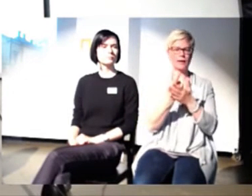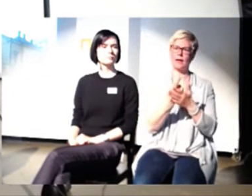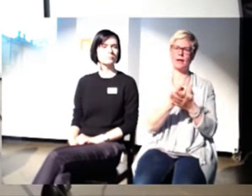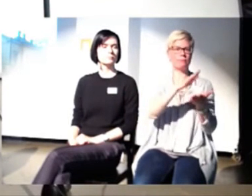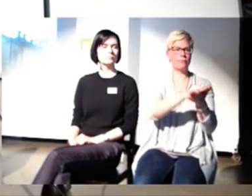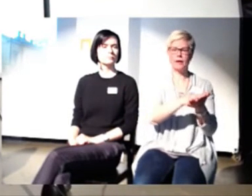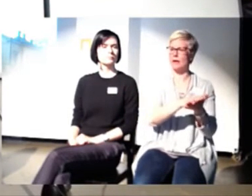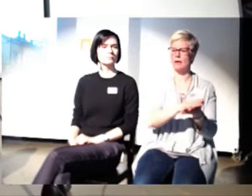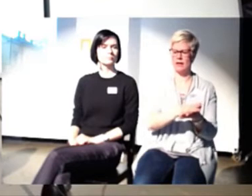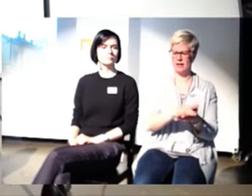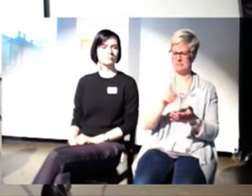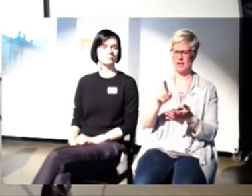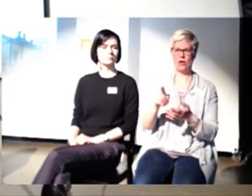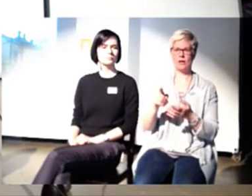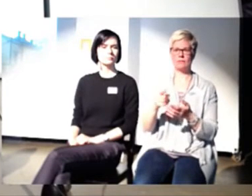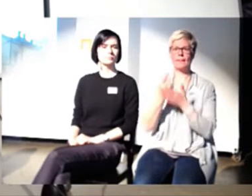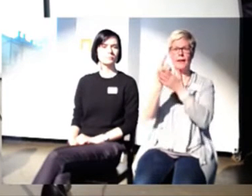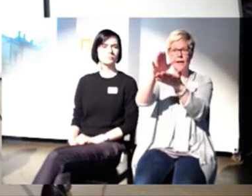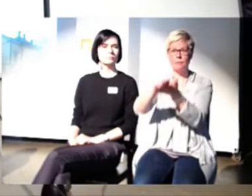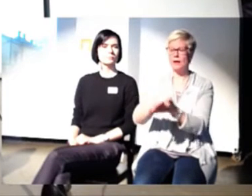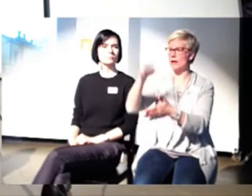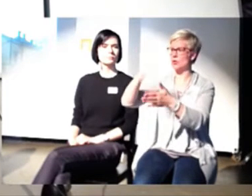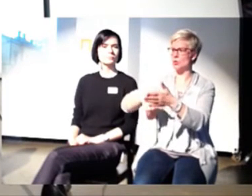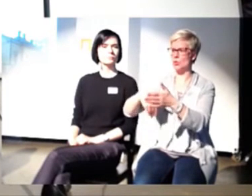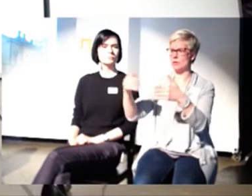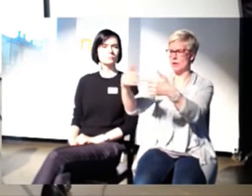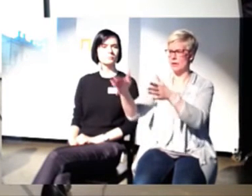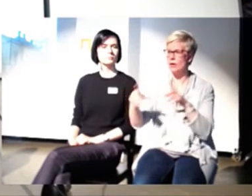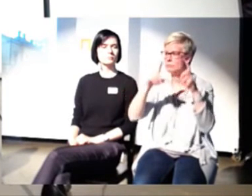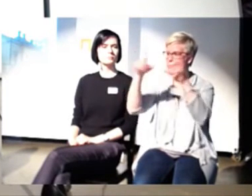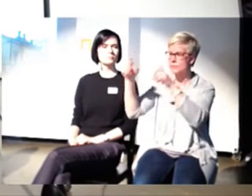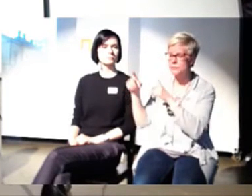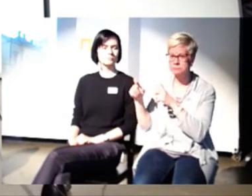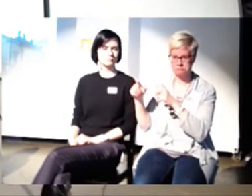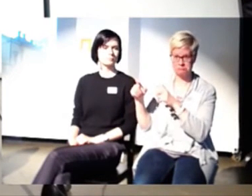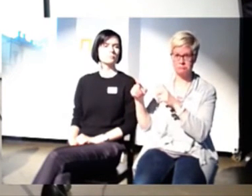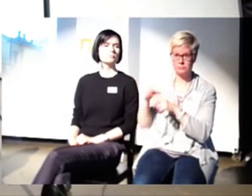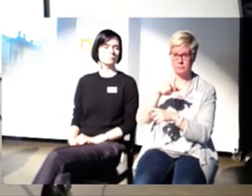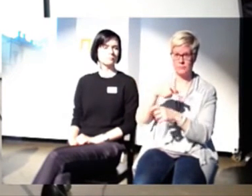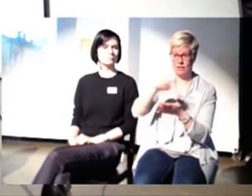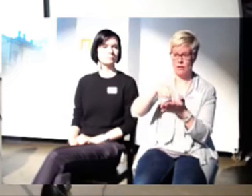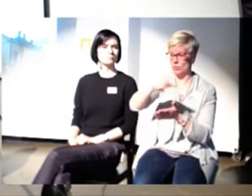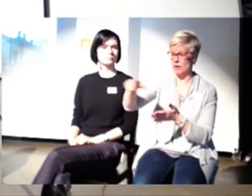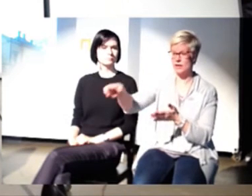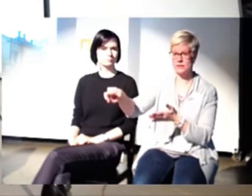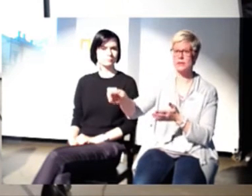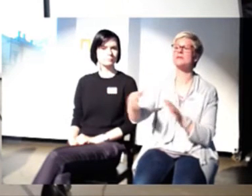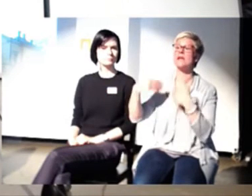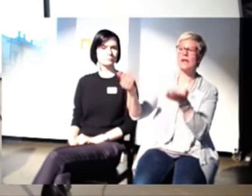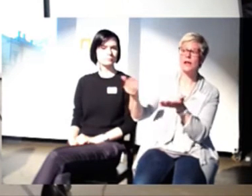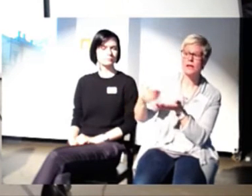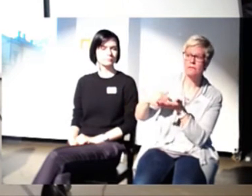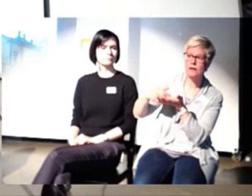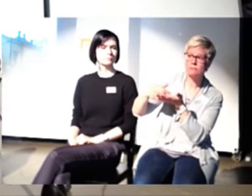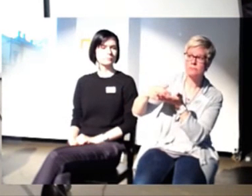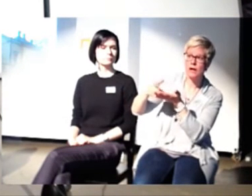tyhjiä tiloja kaupungissa. Ja sitten myös heitä haastateltiin ja tästä asiasta keskusteltiin, että mitä se kertoo tästä kaupungin